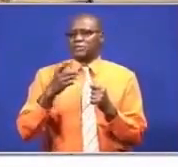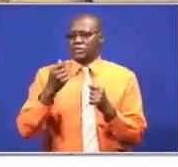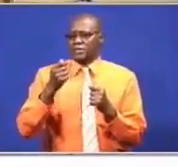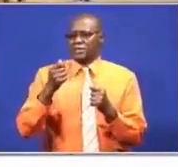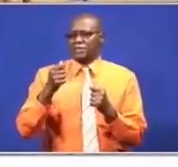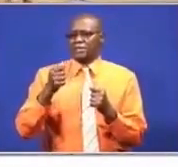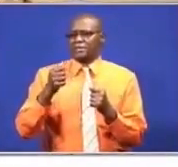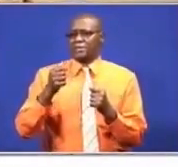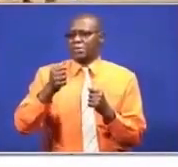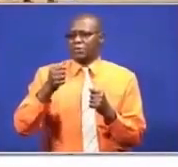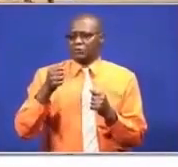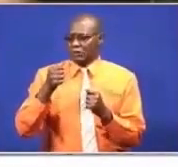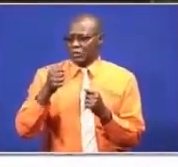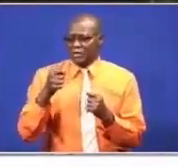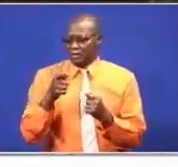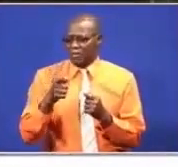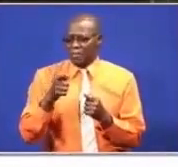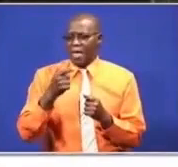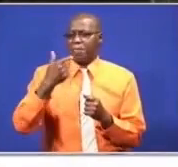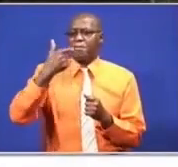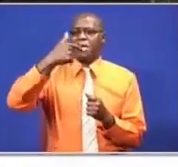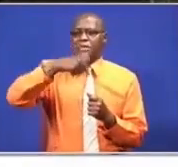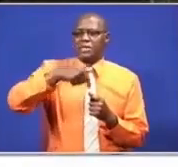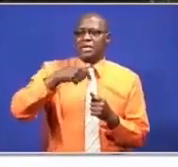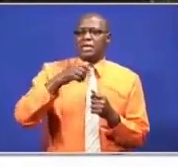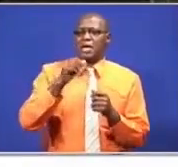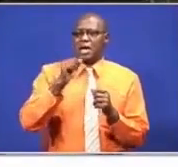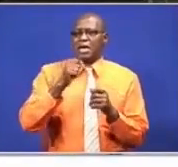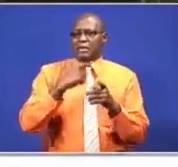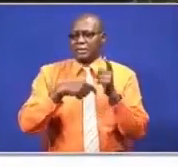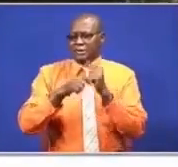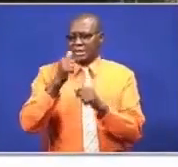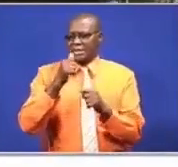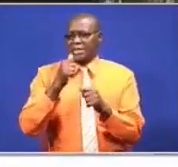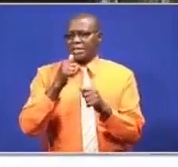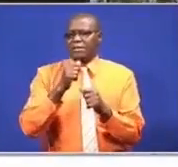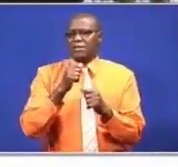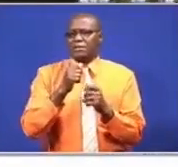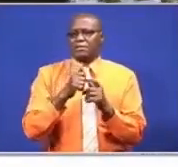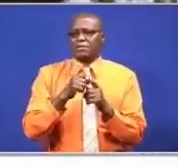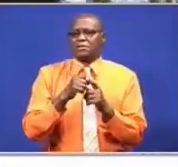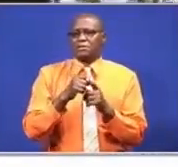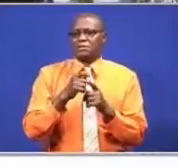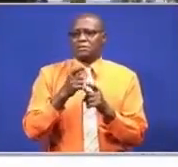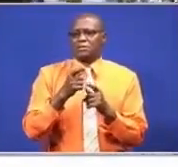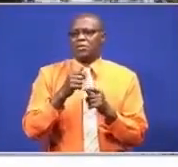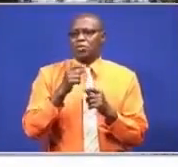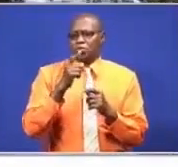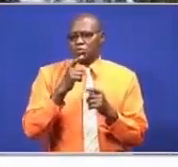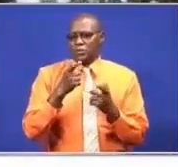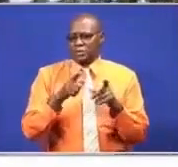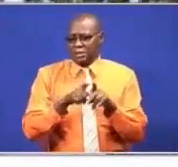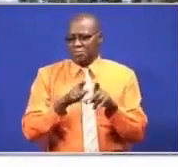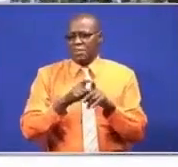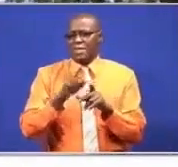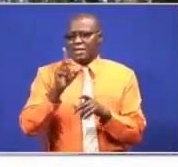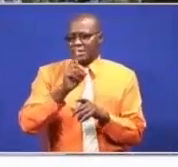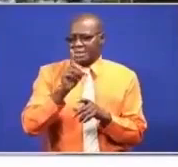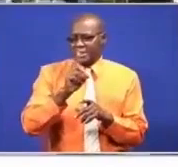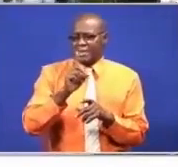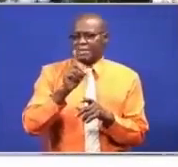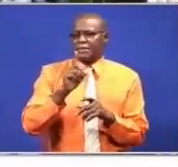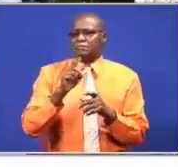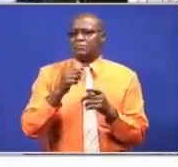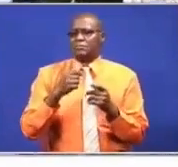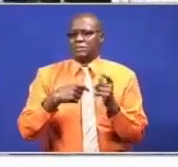fuel subsidy, petrol will have retailed at 184 shillings and 68 cents, diesel at 188 shillings and 19